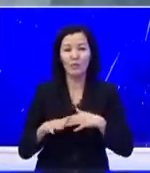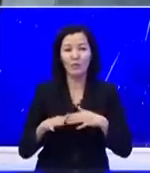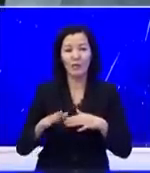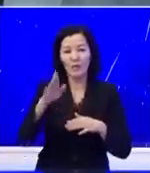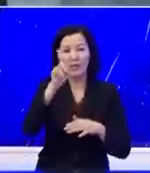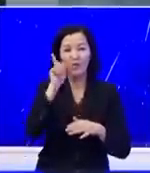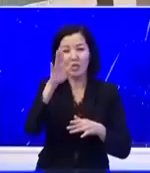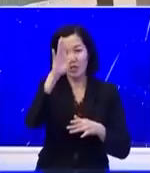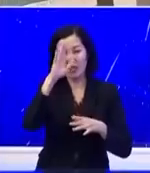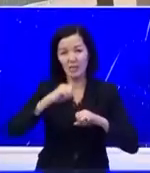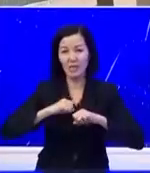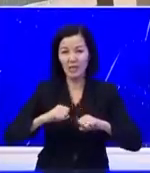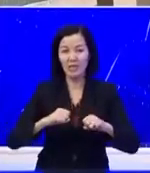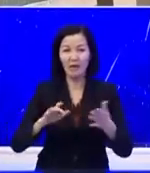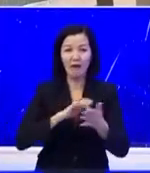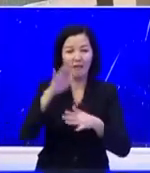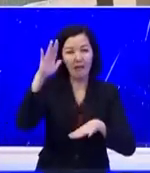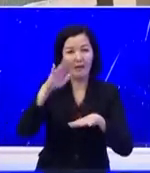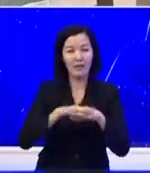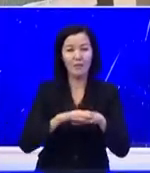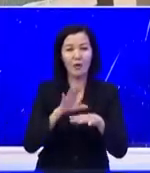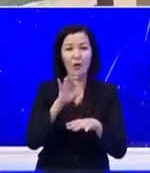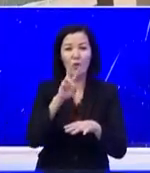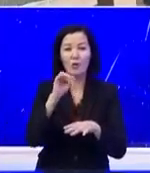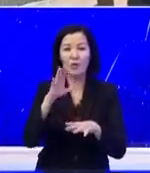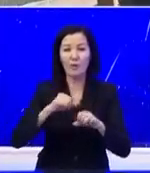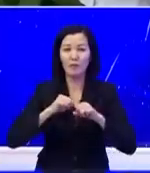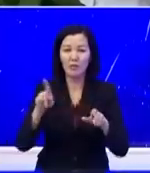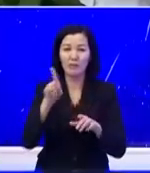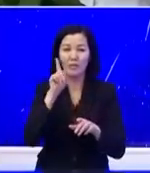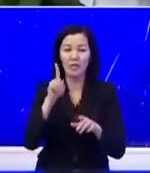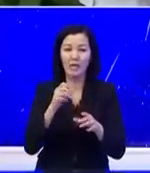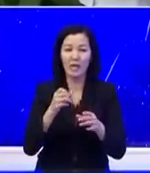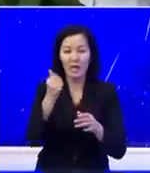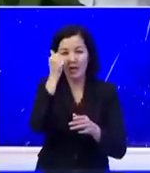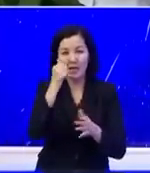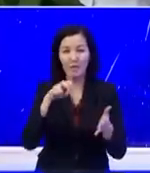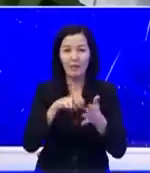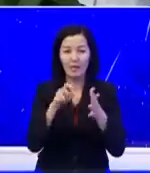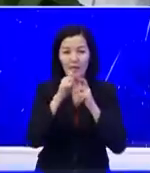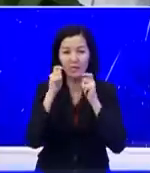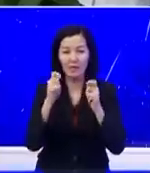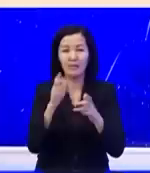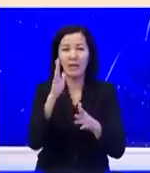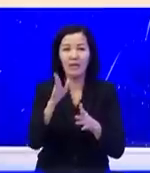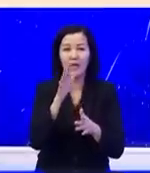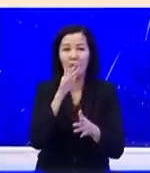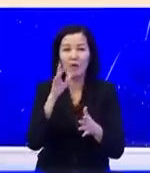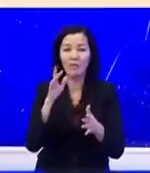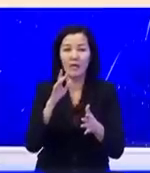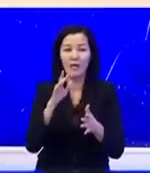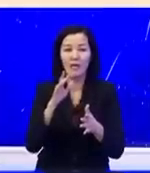ерлігі ескерусіз қалмады. Қала әкімі Бақтияр Өнербаев жас батырға риза болып алғыс хатын табыстады. Алдағы уақытта